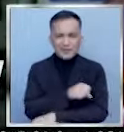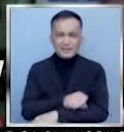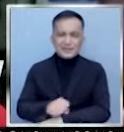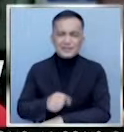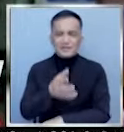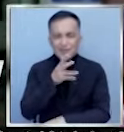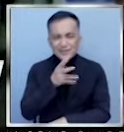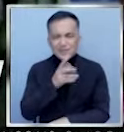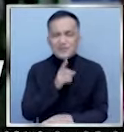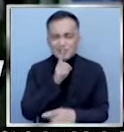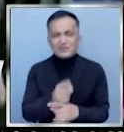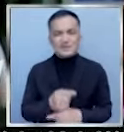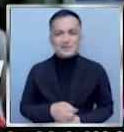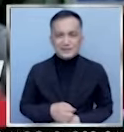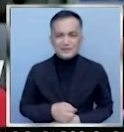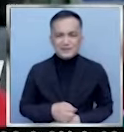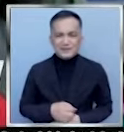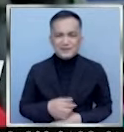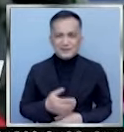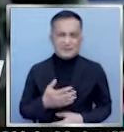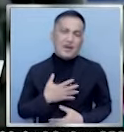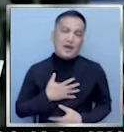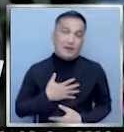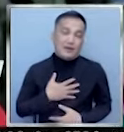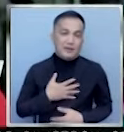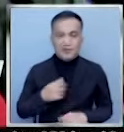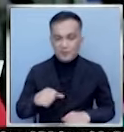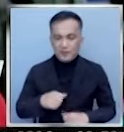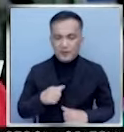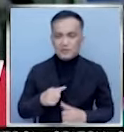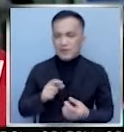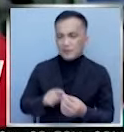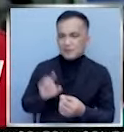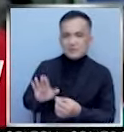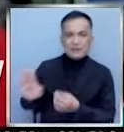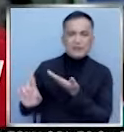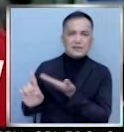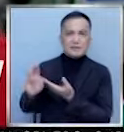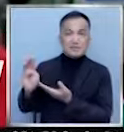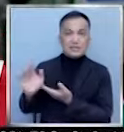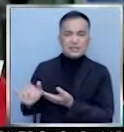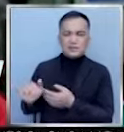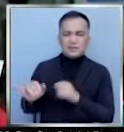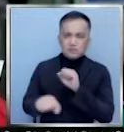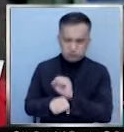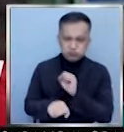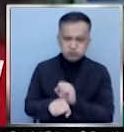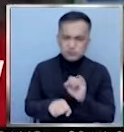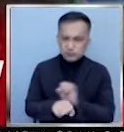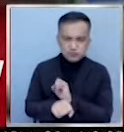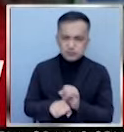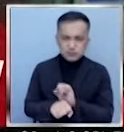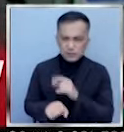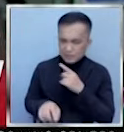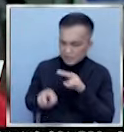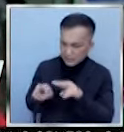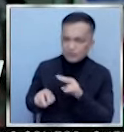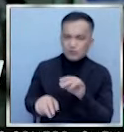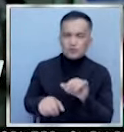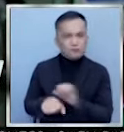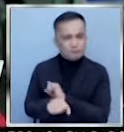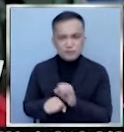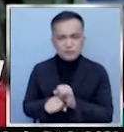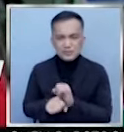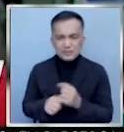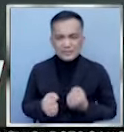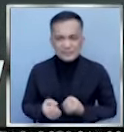I'm just so proud of her kasi she really works so hard. Nakita ko talaga yung ano niya, yung sipag niya, yung dedication